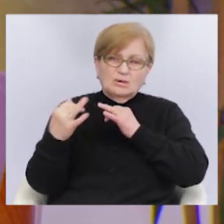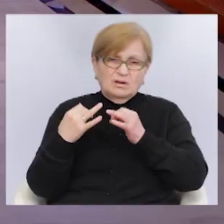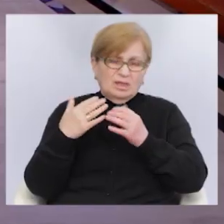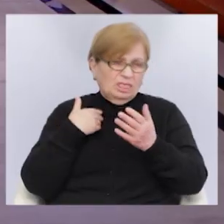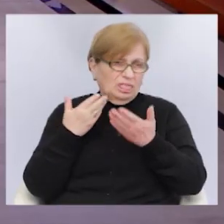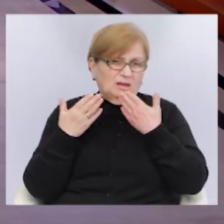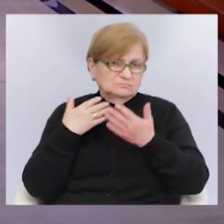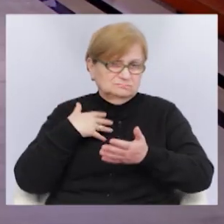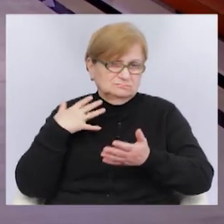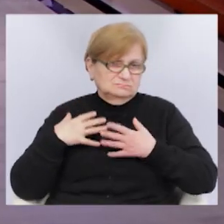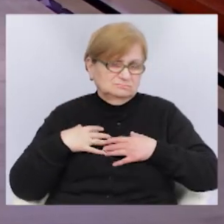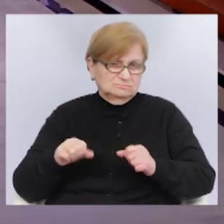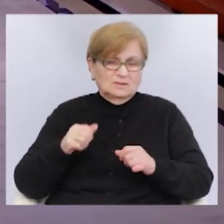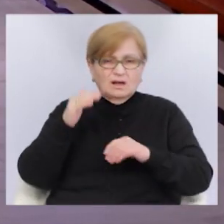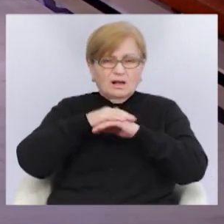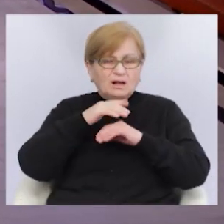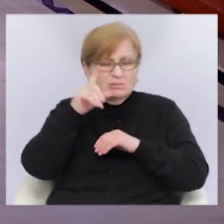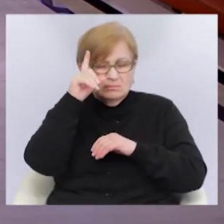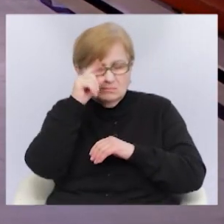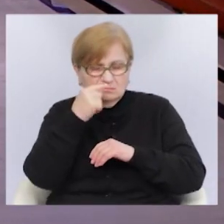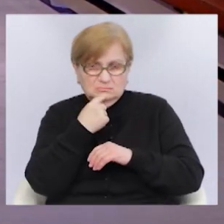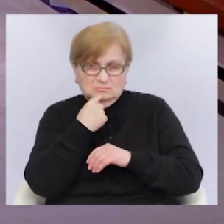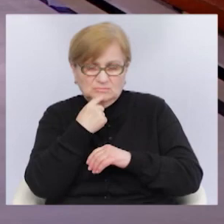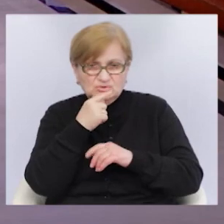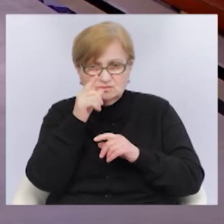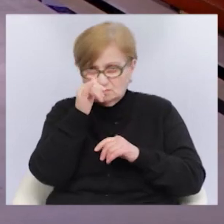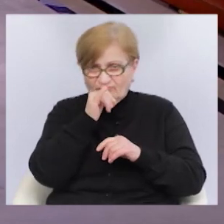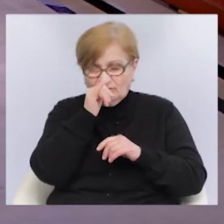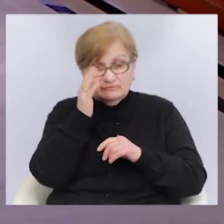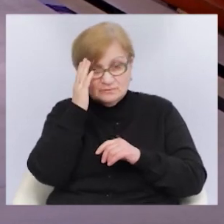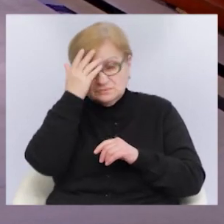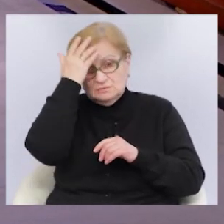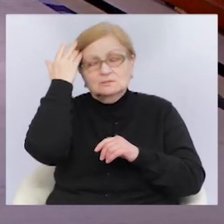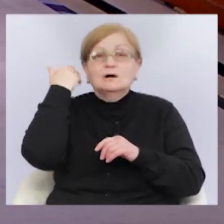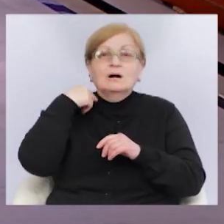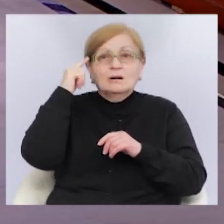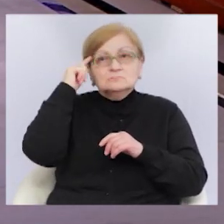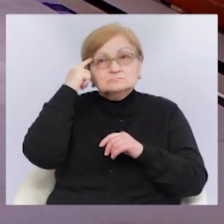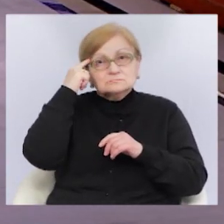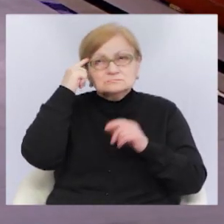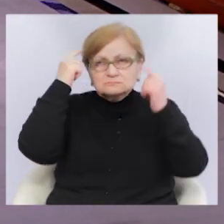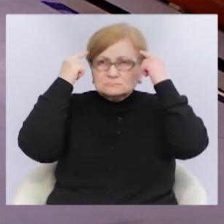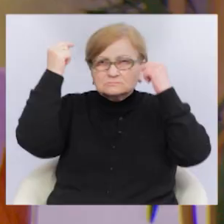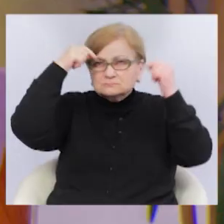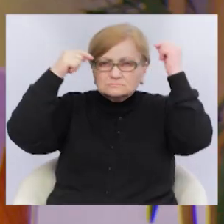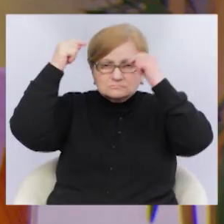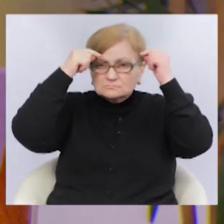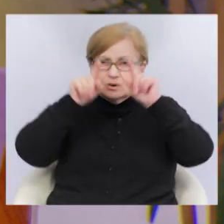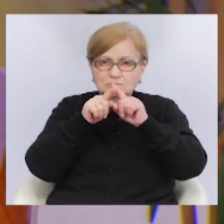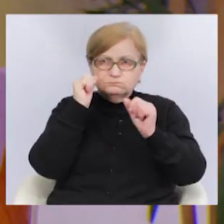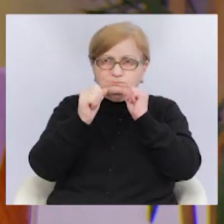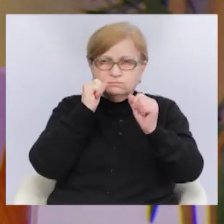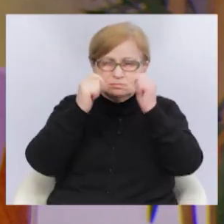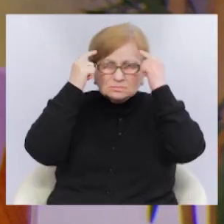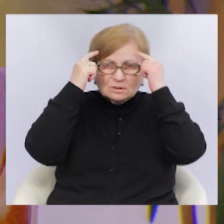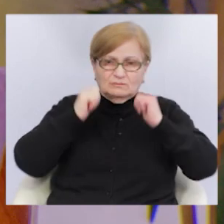ურთიერთობას, ვიჭრს ჩაძინება მაგალითად, ხო, ან სხვადასხვა ფიქრები ისევ ბომბავს, ასე რომ ვთქვათ, და რთული არის